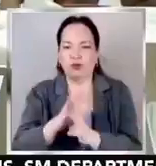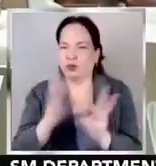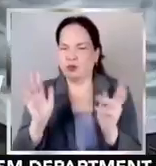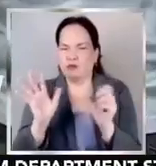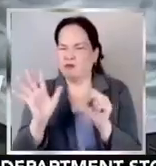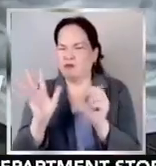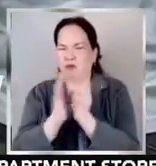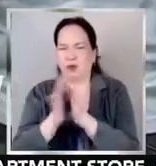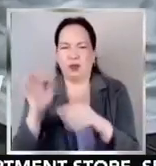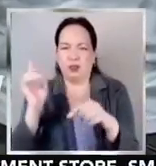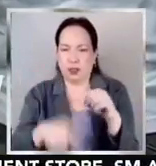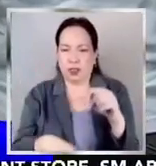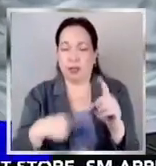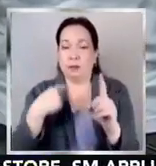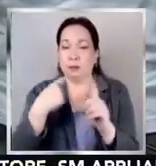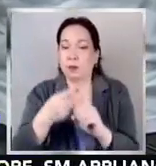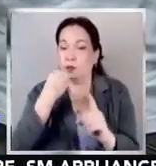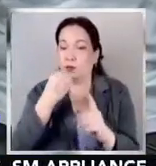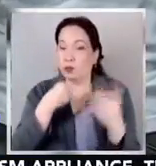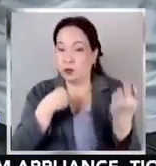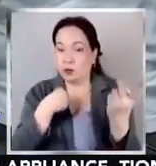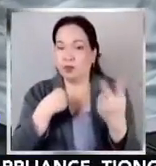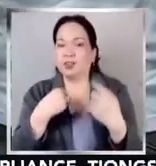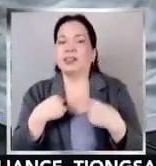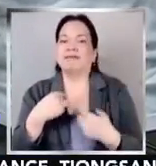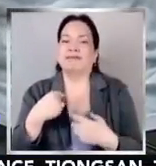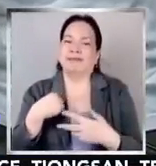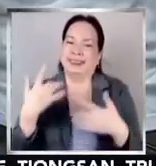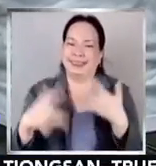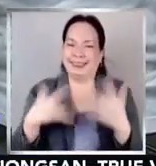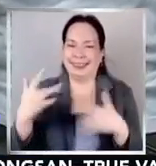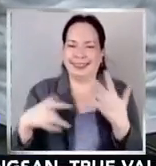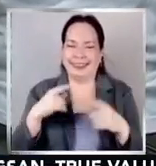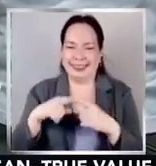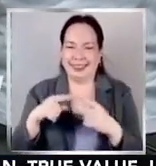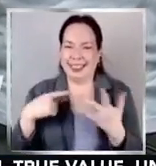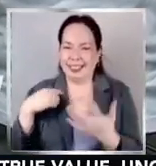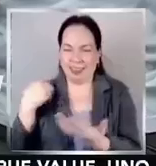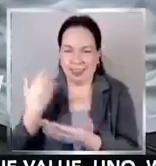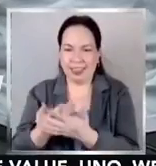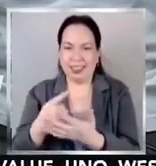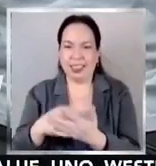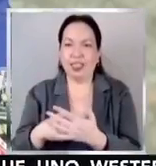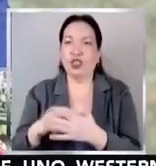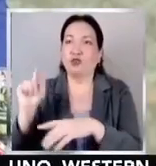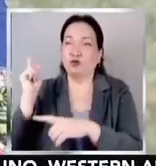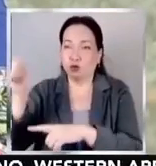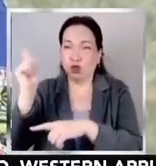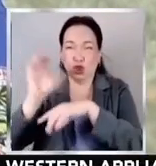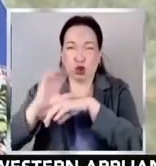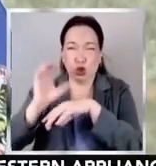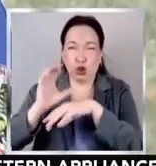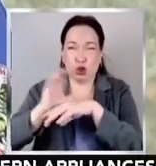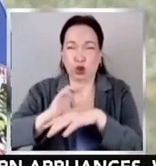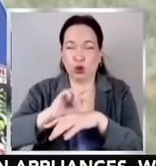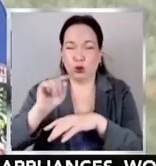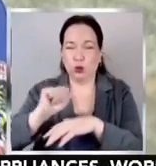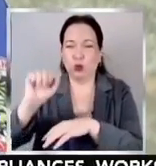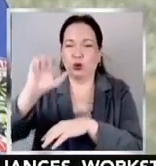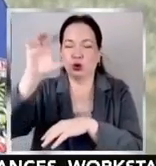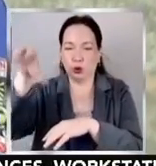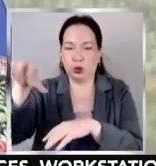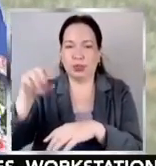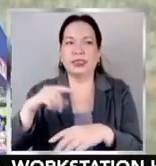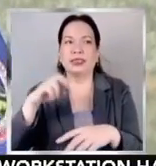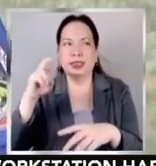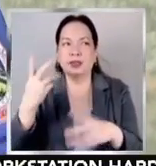kainan. Ay, kami pamasyal dito para amin makarating dito. Nagsimba pa kami sa Antipolo. Gusto namin kasi nature